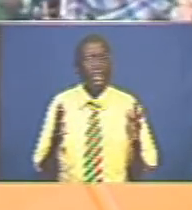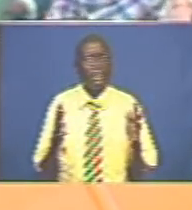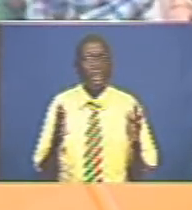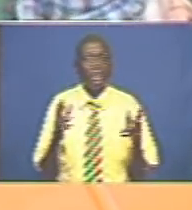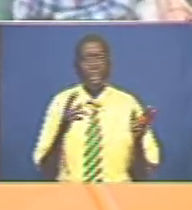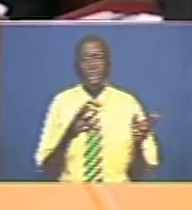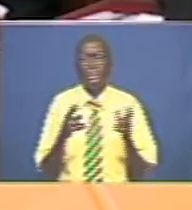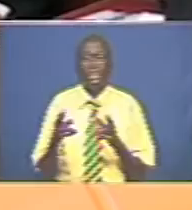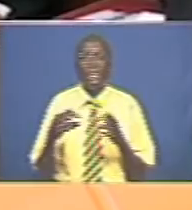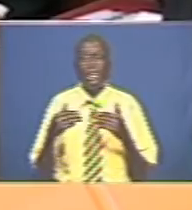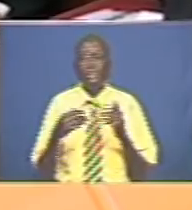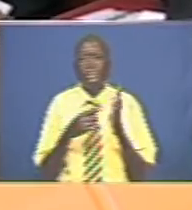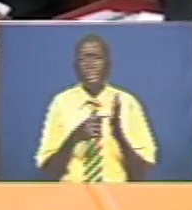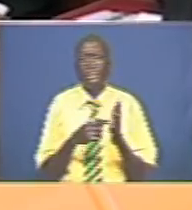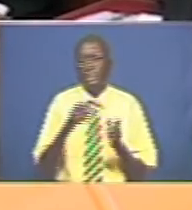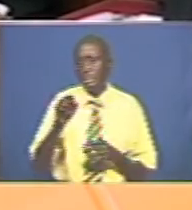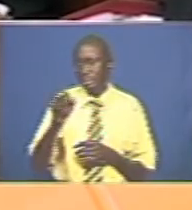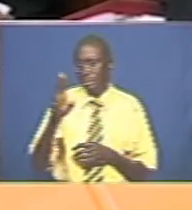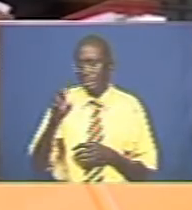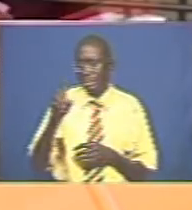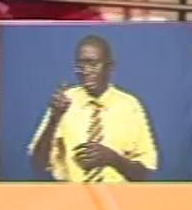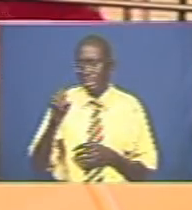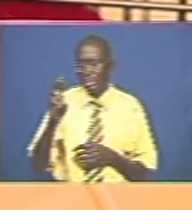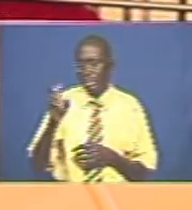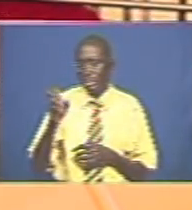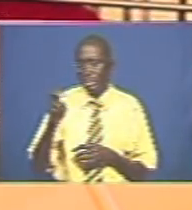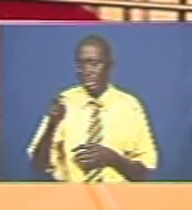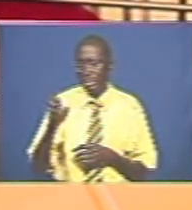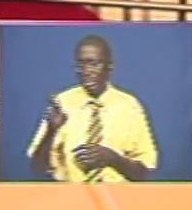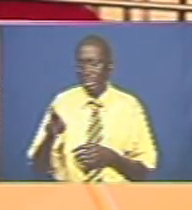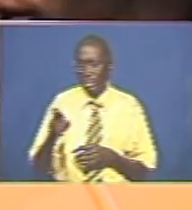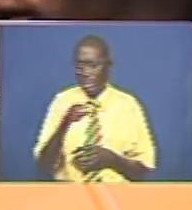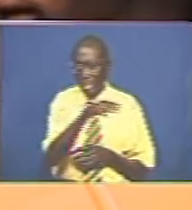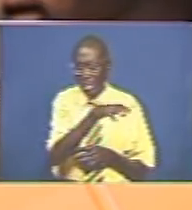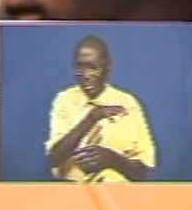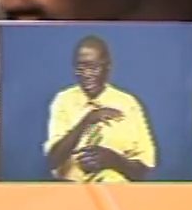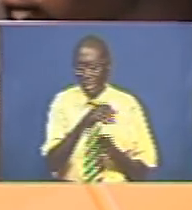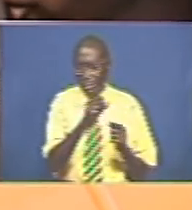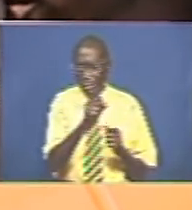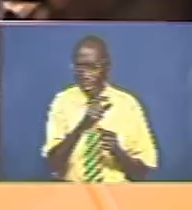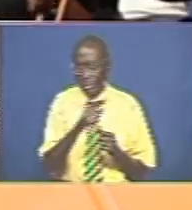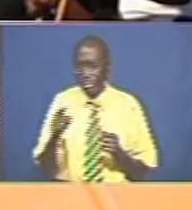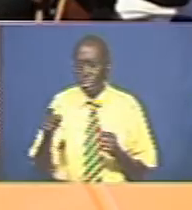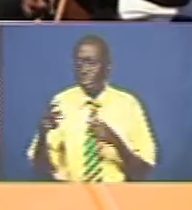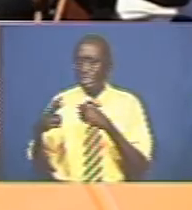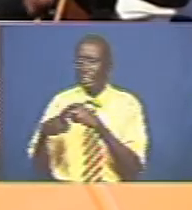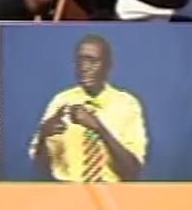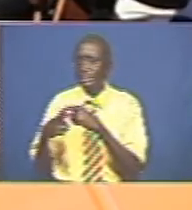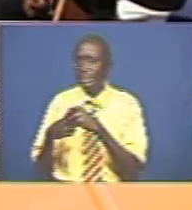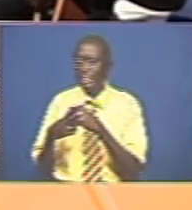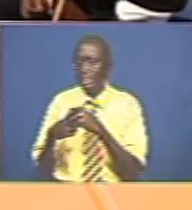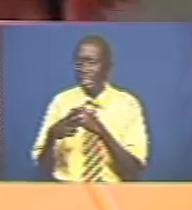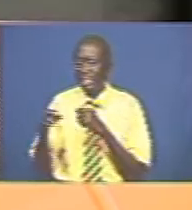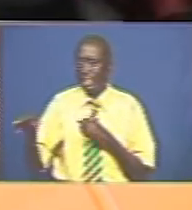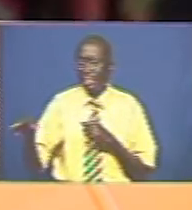huwa tunafanya show, Sundowner iko hewani kuanzia saa 11 mpaka saa 1. Na